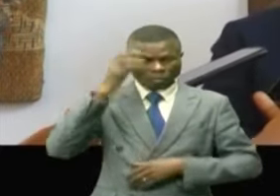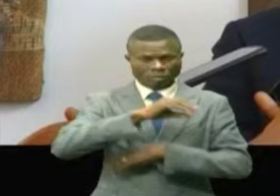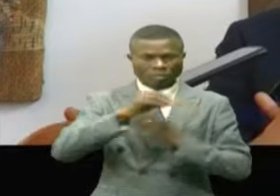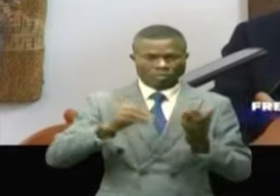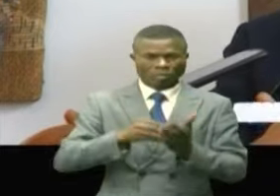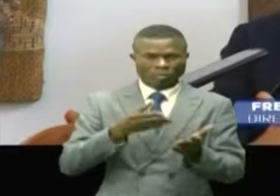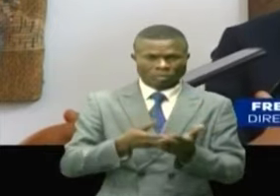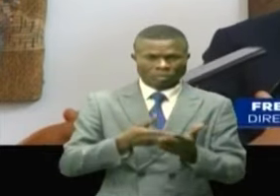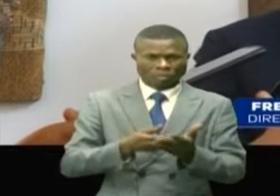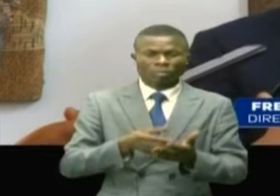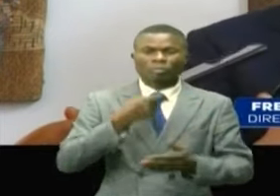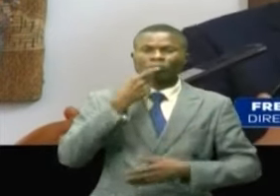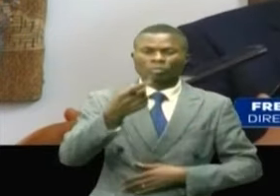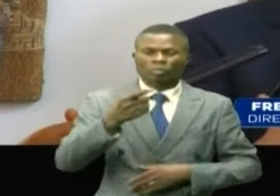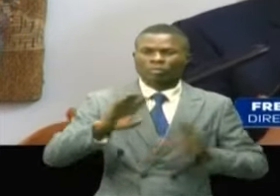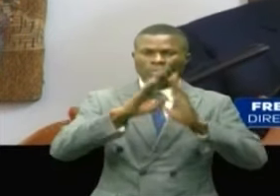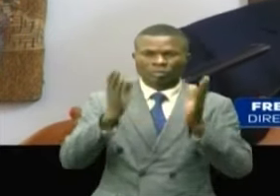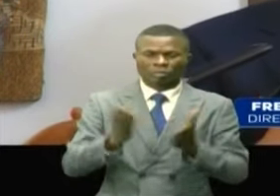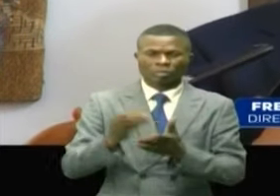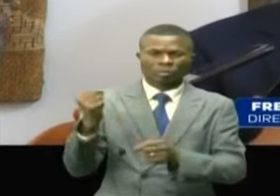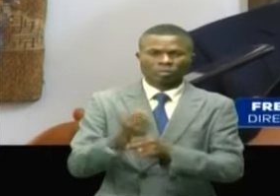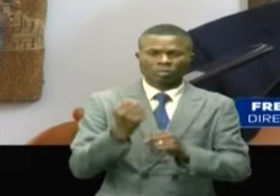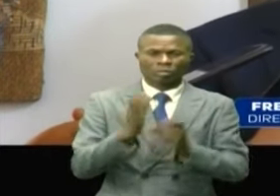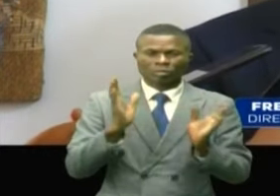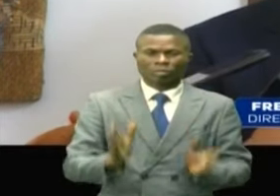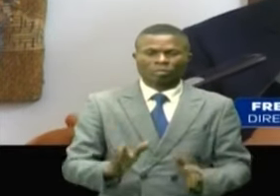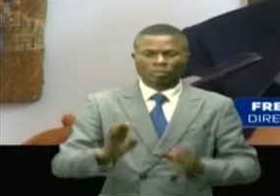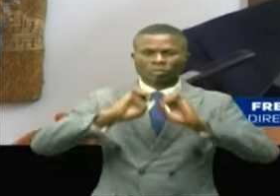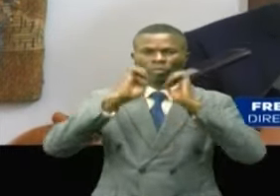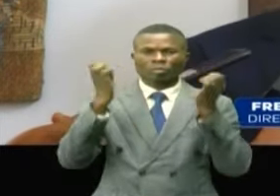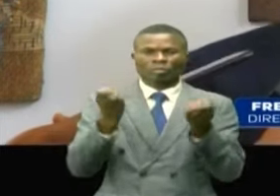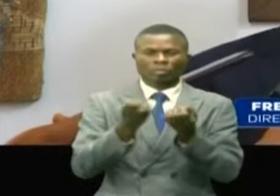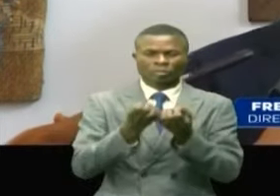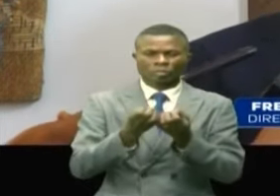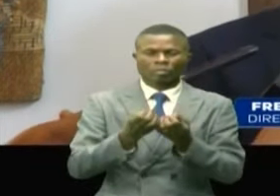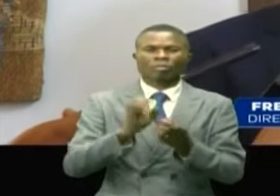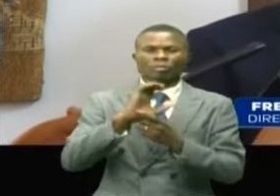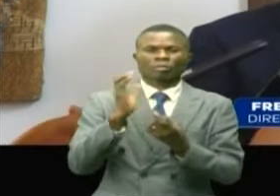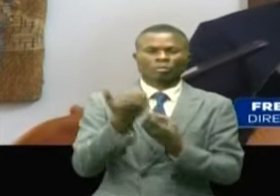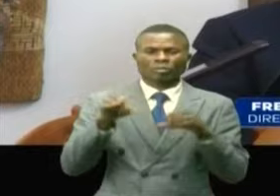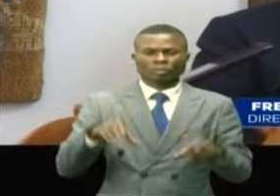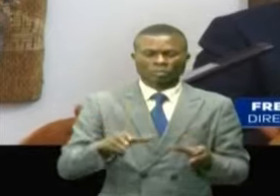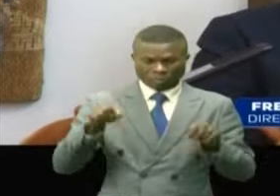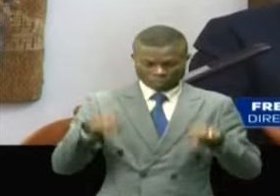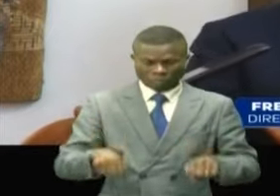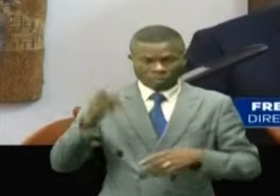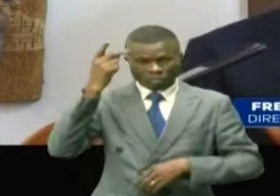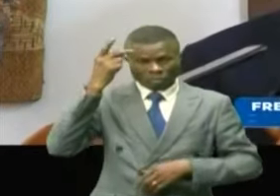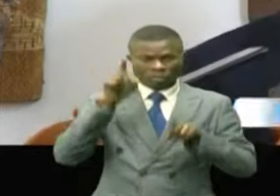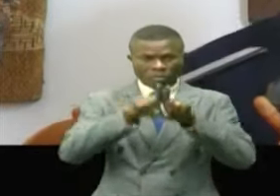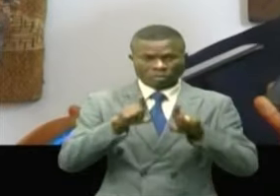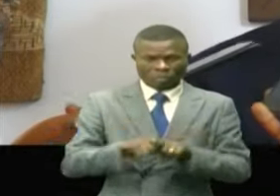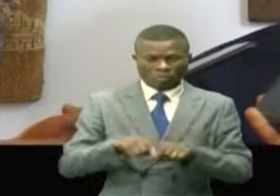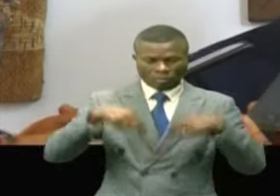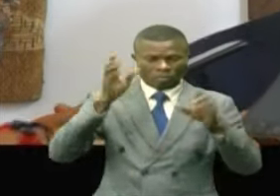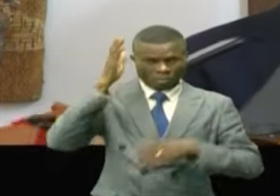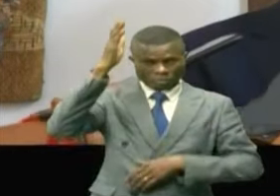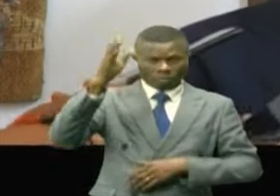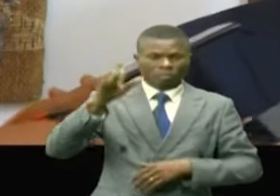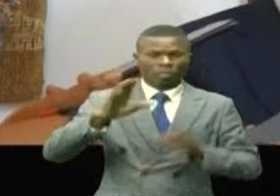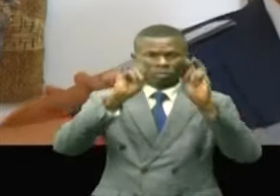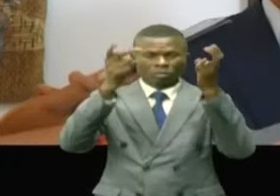fait qui s'adresse à tout opérateur culturel congolais dans un premier temps basé à Kinshasa et puis l'année suivante ce sera